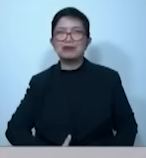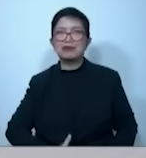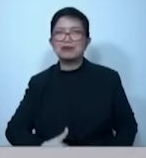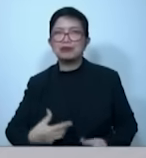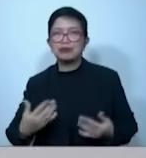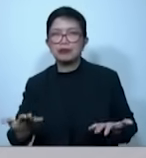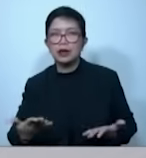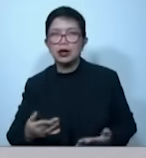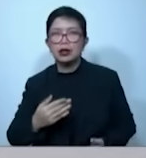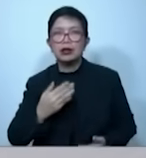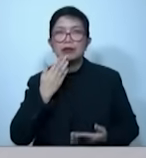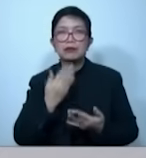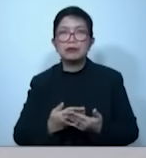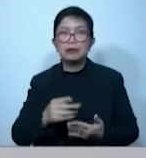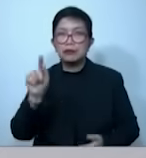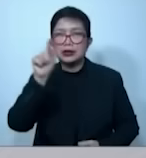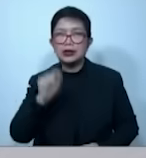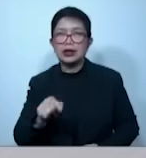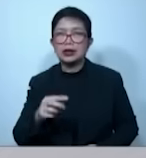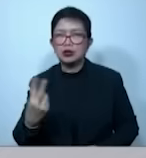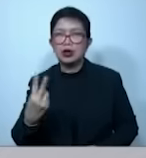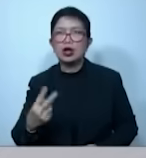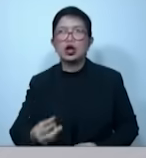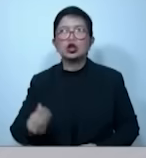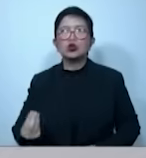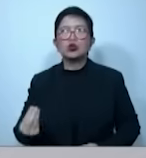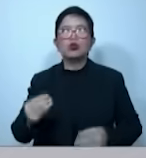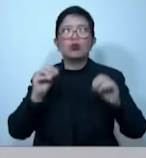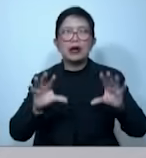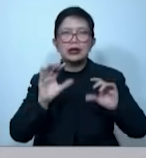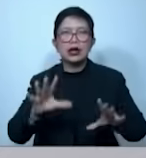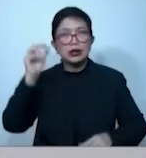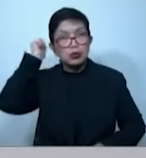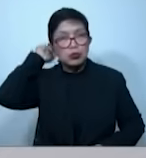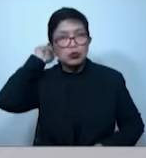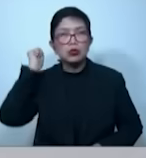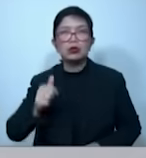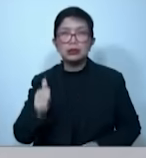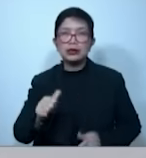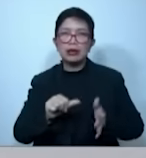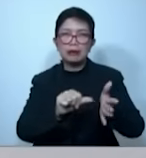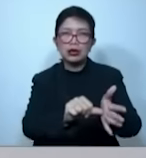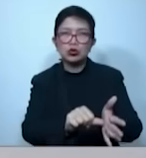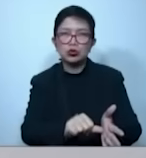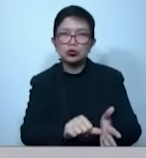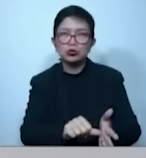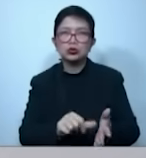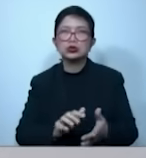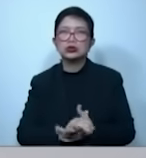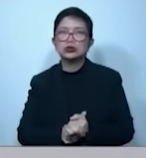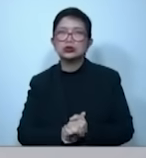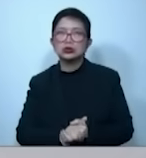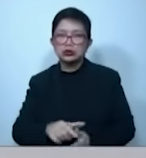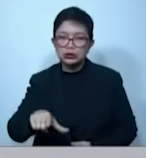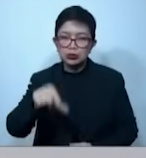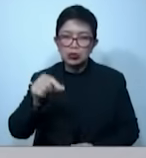ada dua di luar sana menunggu banyak ibu-ibu Apakah bapak bisa membantu menemukan di mana kuburnya